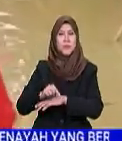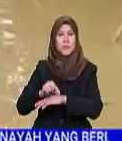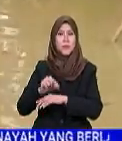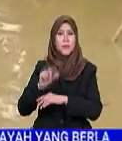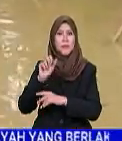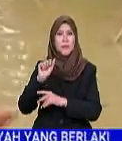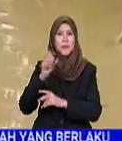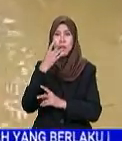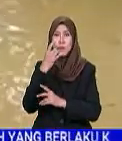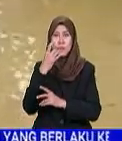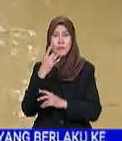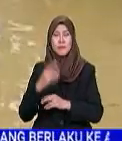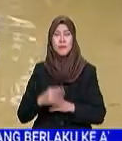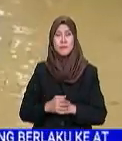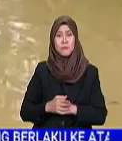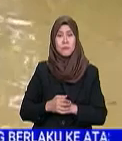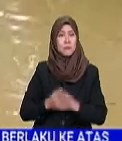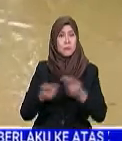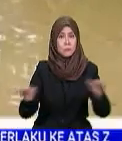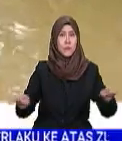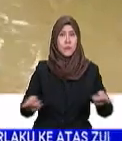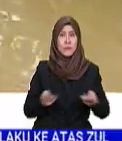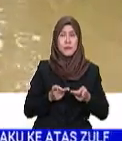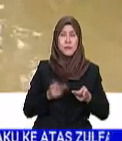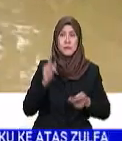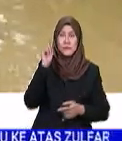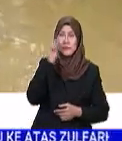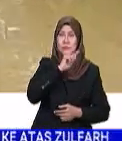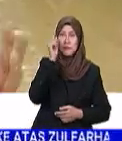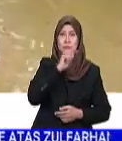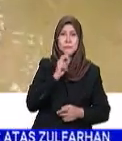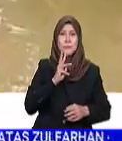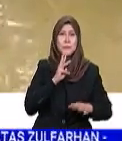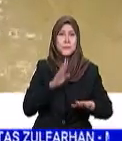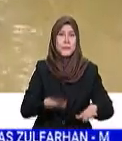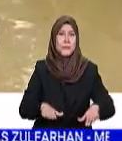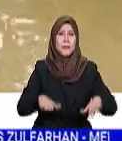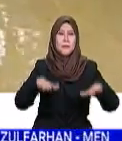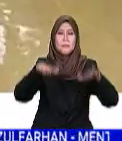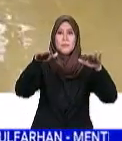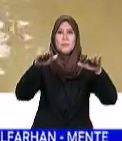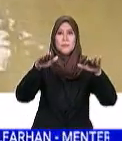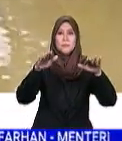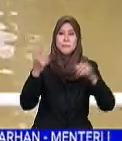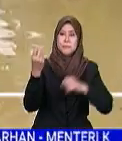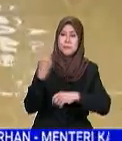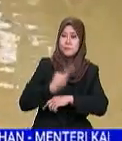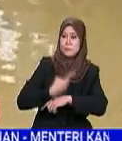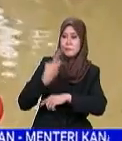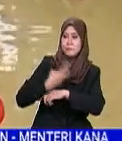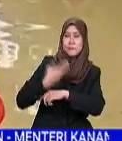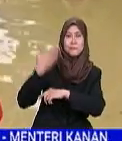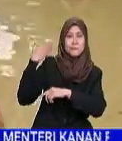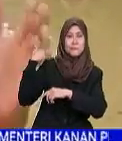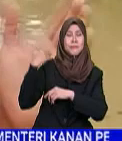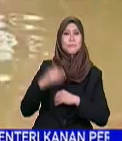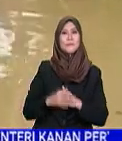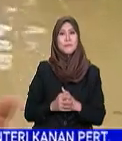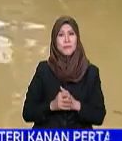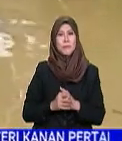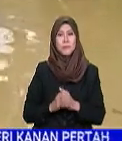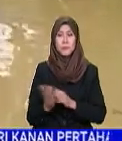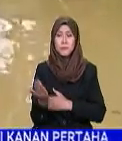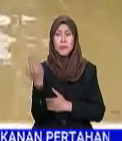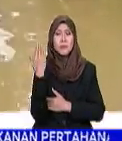ini antara kawasan yang terjejas teruk dan dilanda banjir sejak beberapa hari lalu. Dan sejak pagi